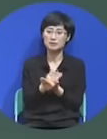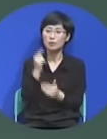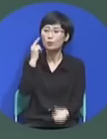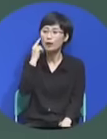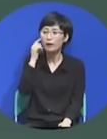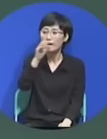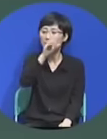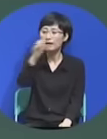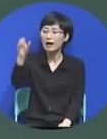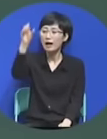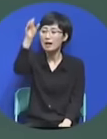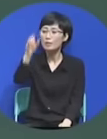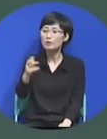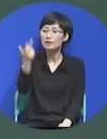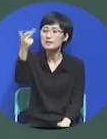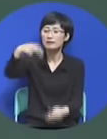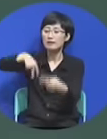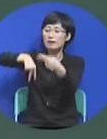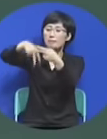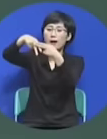겁니다.